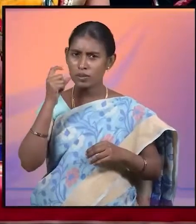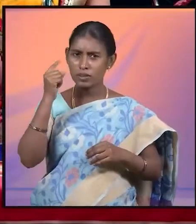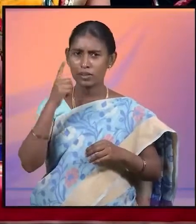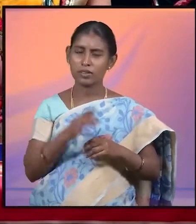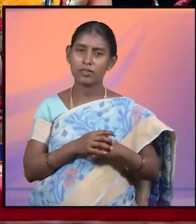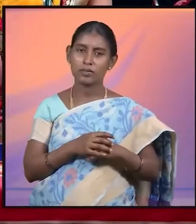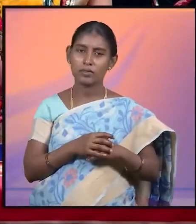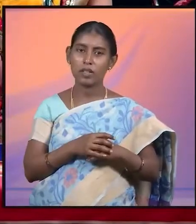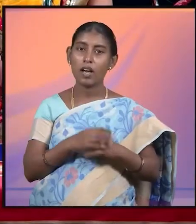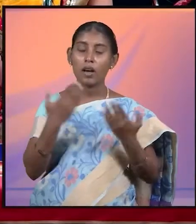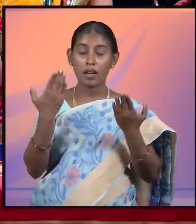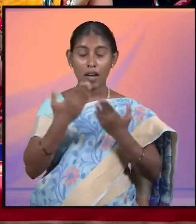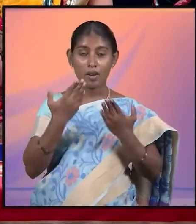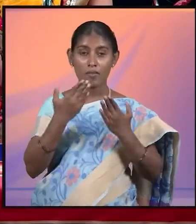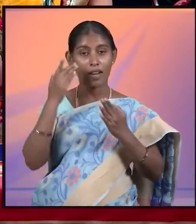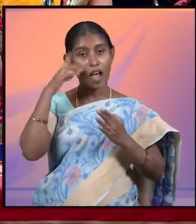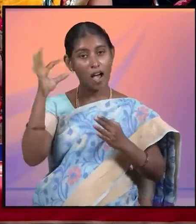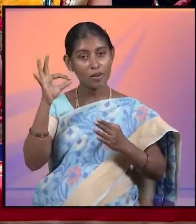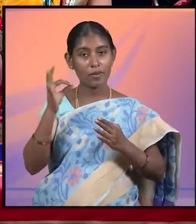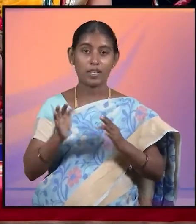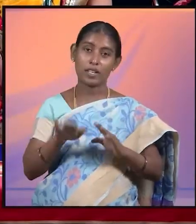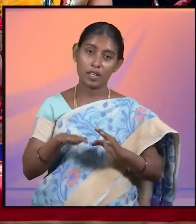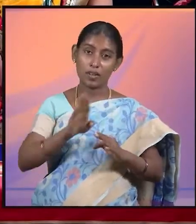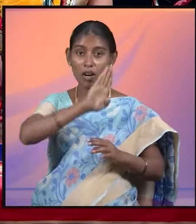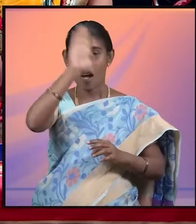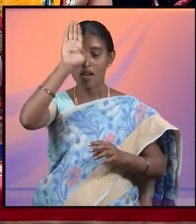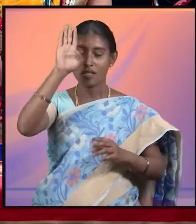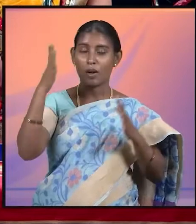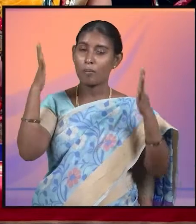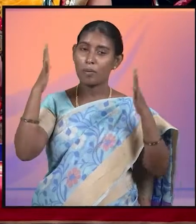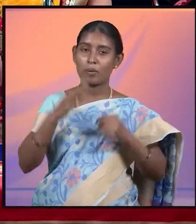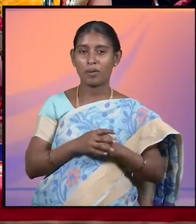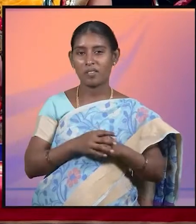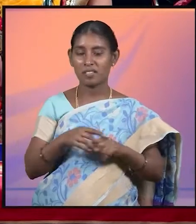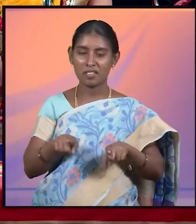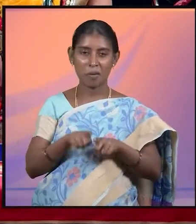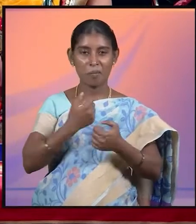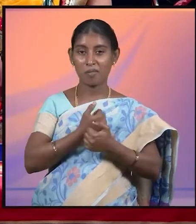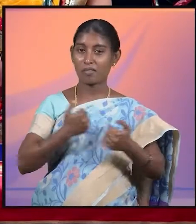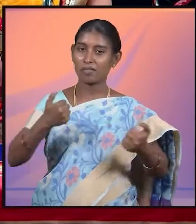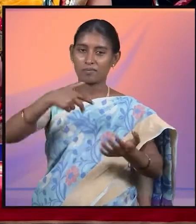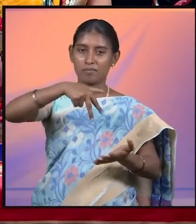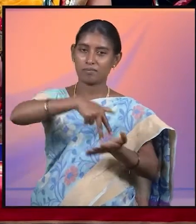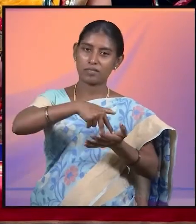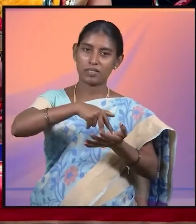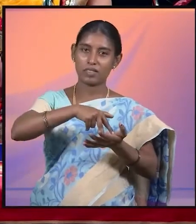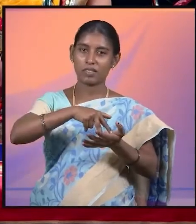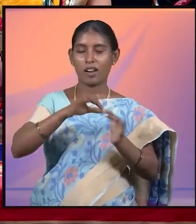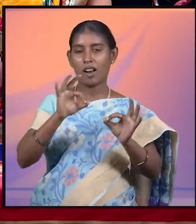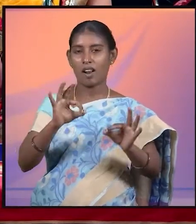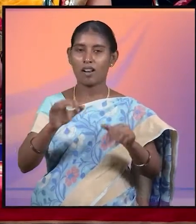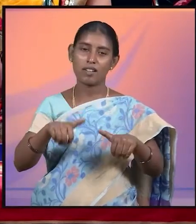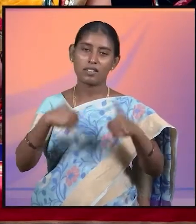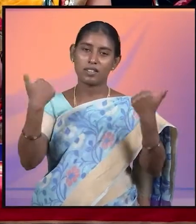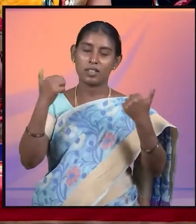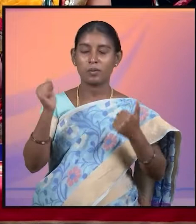புரிஞ்சுக்கிட்டோம் புரிஞ்சுக்கிட்டோம். கல்வியறிவு இருந்தா மன்னரும் போட்டுருவாங்க, தன்னம்பிக்கையோட எந்த சூழ்நிலையும் எதிர்த்து நின்று வெற்றி பெறலாம்னு